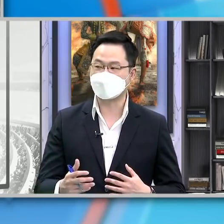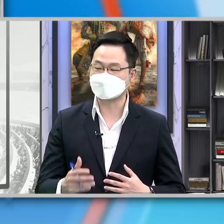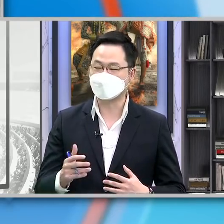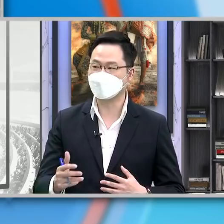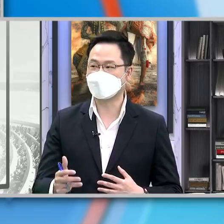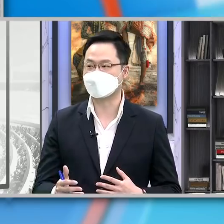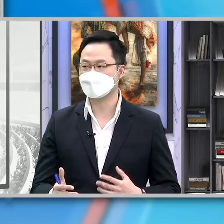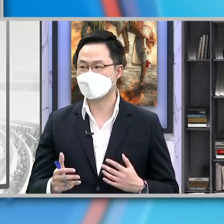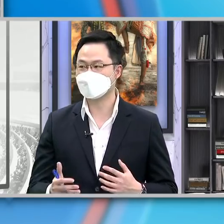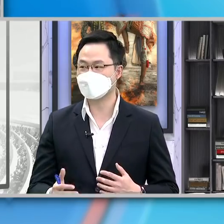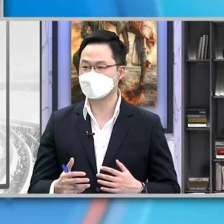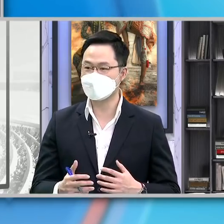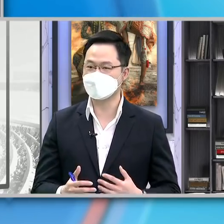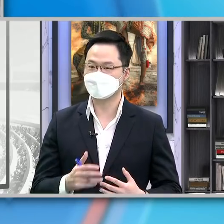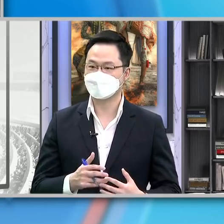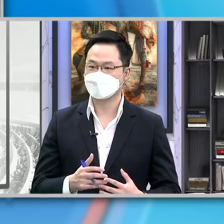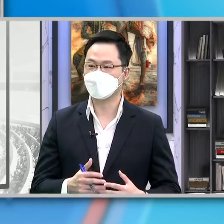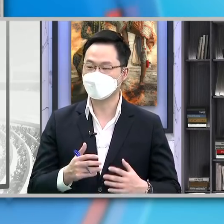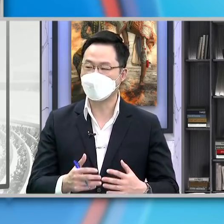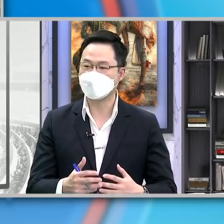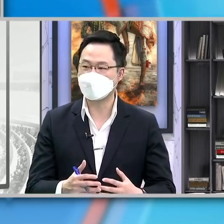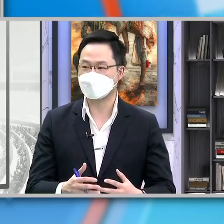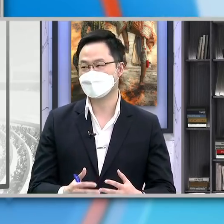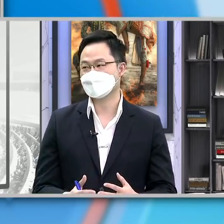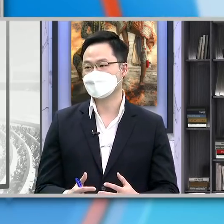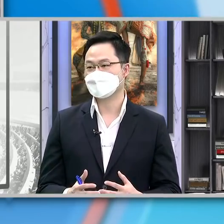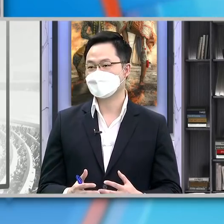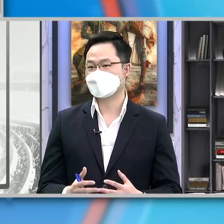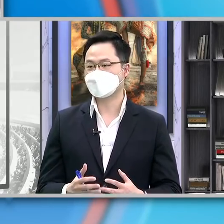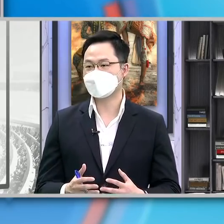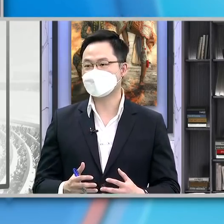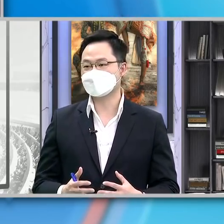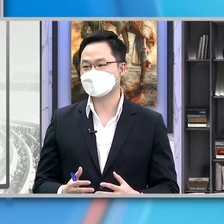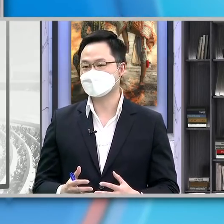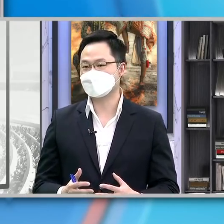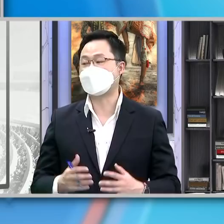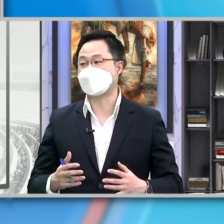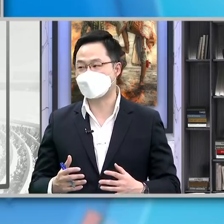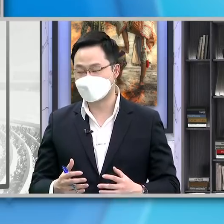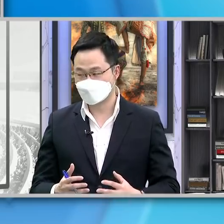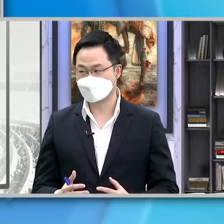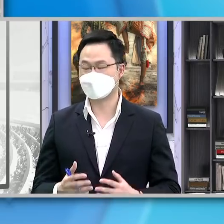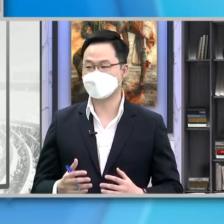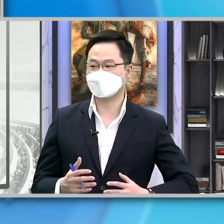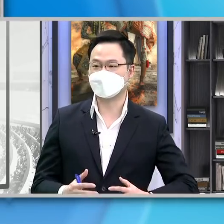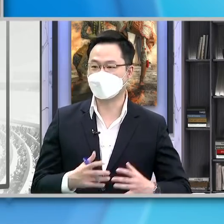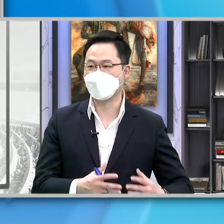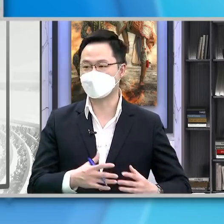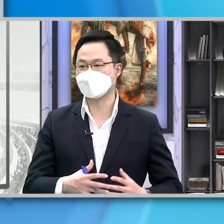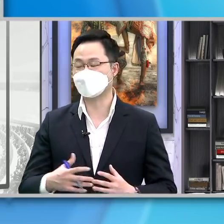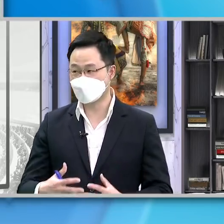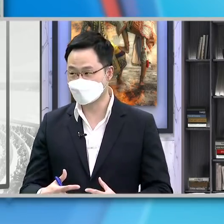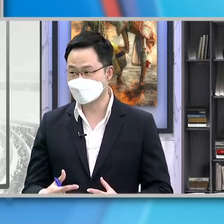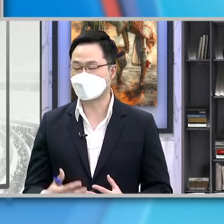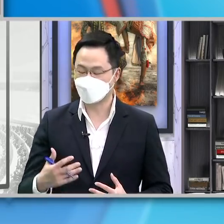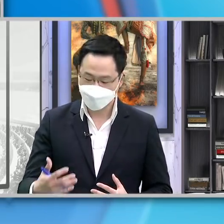ค่ยกตัวอย่าง3ตัวอย่างกรณีที่ถูกมองว่าทำให้เกิดปัญหากันใช้คำนี้ละกันระหว่